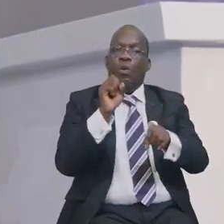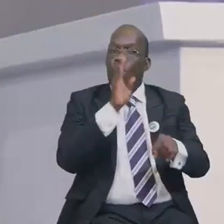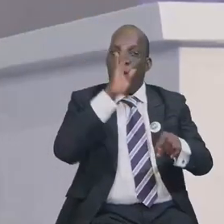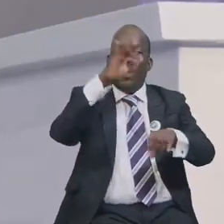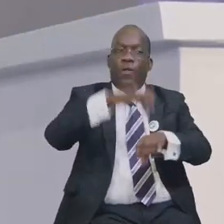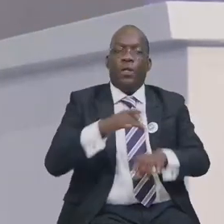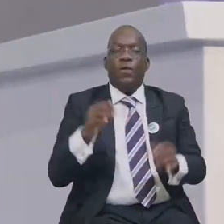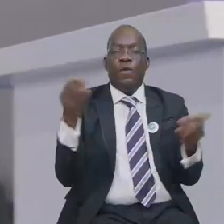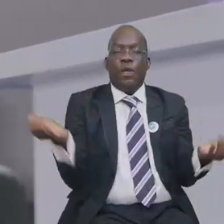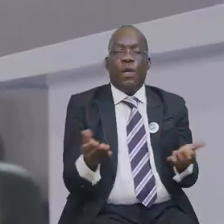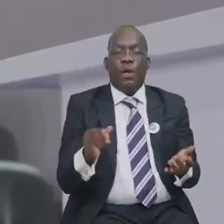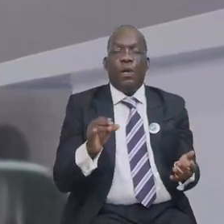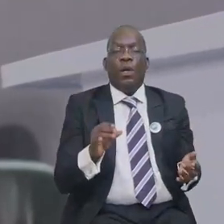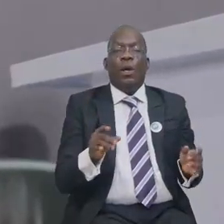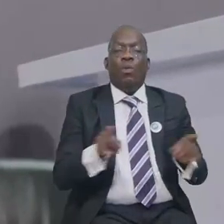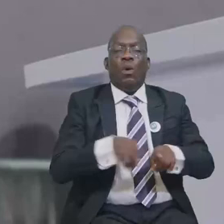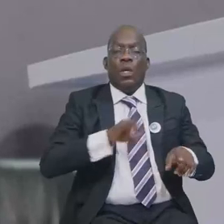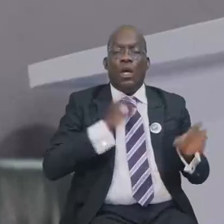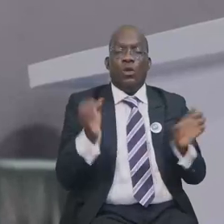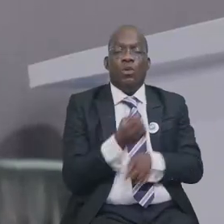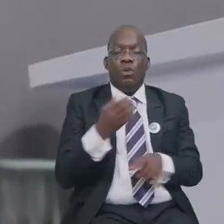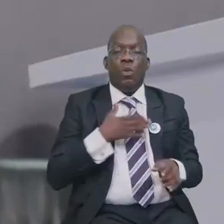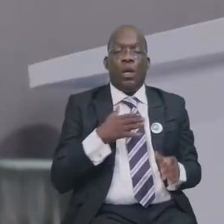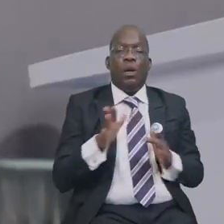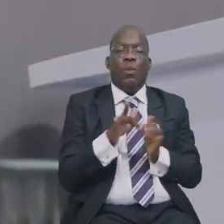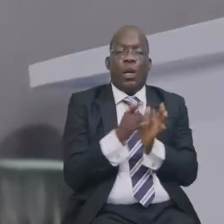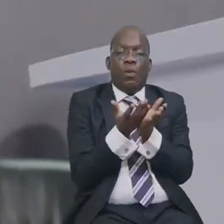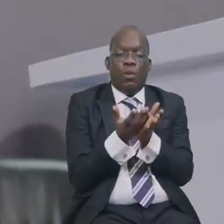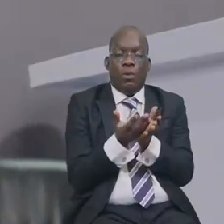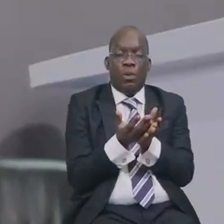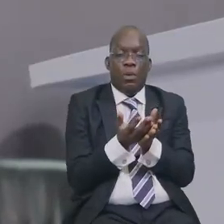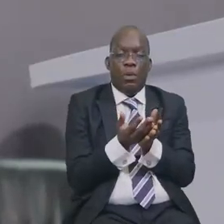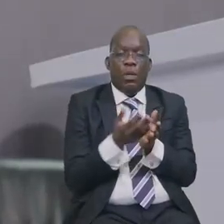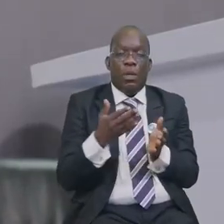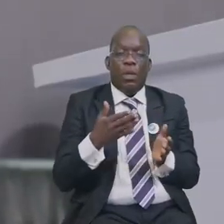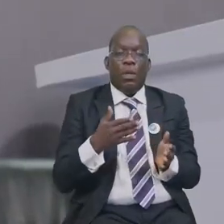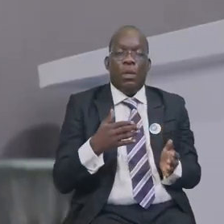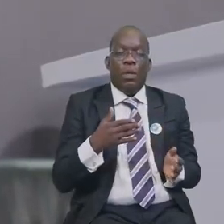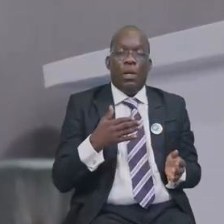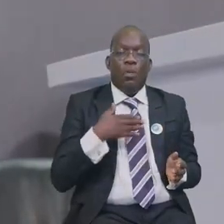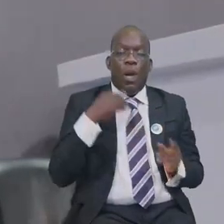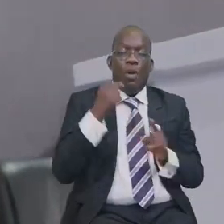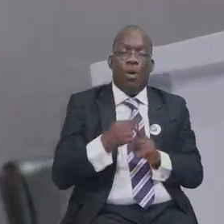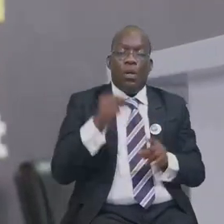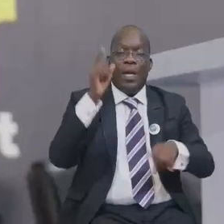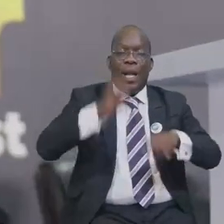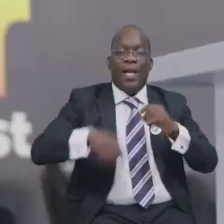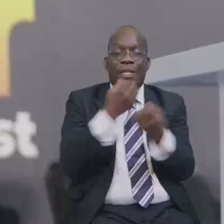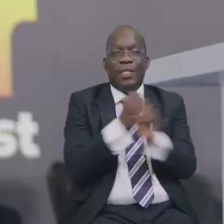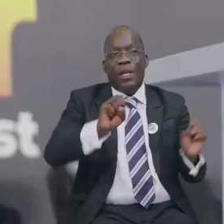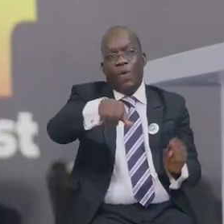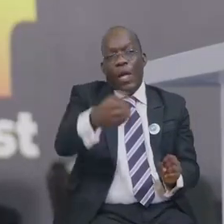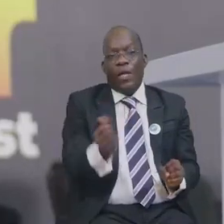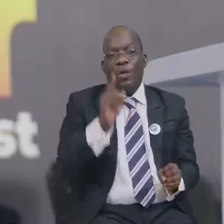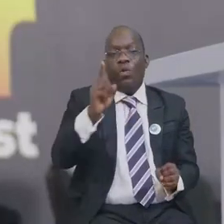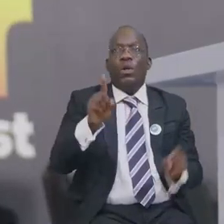J'ai pris ma Bible et la même parole. Mes paroles ne peuvent sauver personne. C'est sa